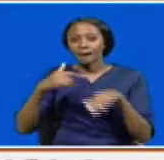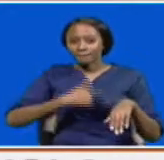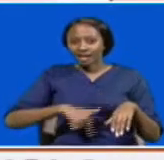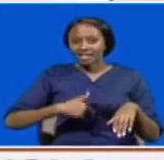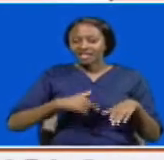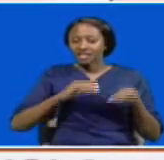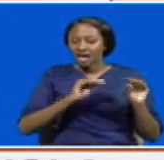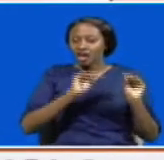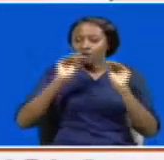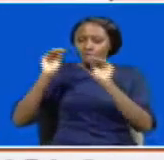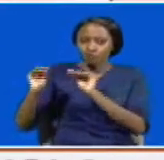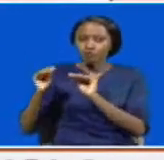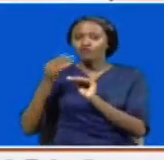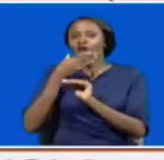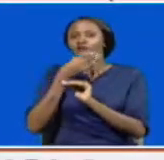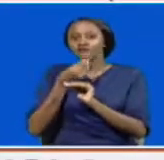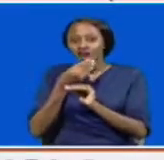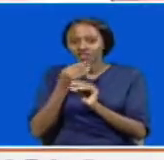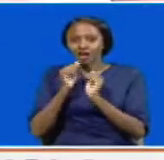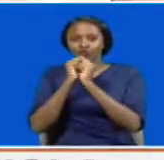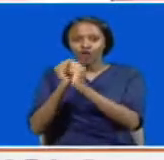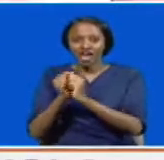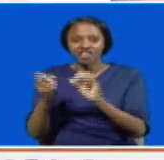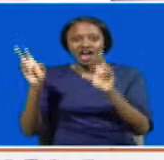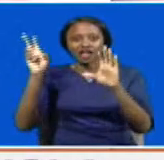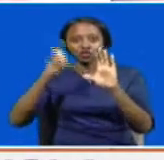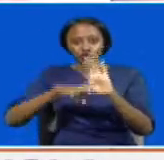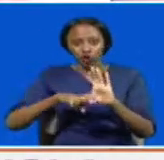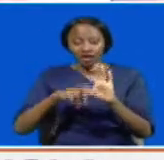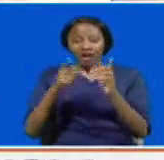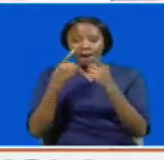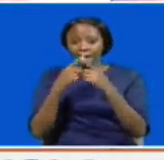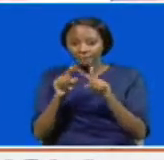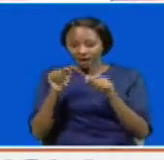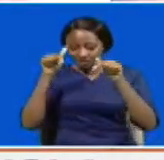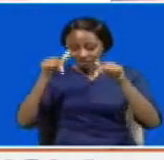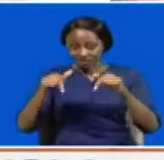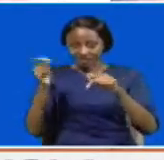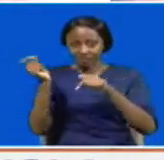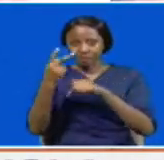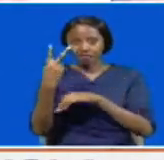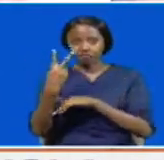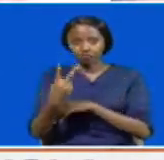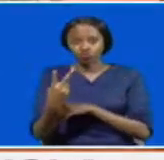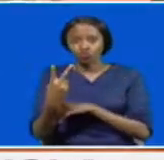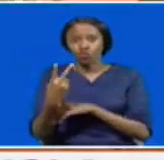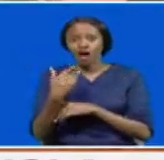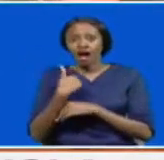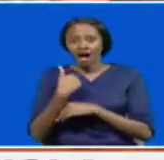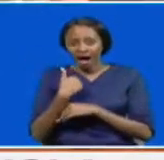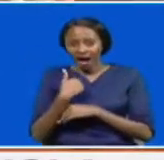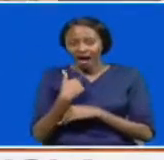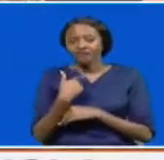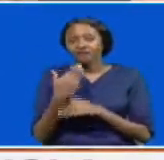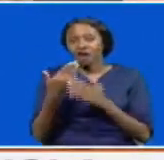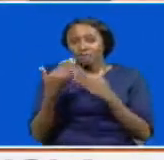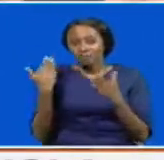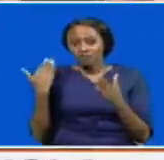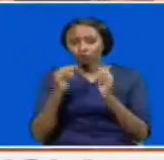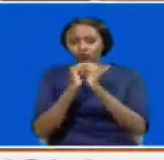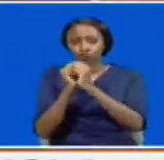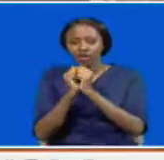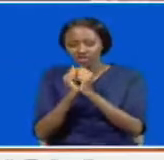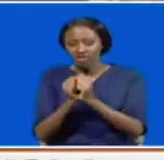punde babake Betty akajiunga nao. Mwezi Februari mwaka huu, mwanaye Betty kwa jina Jason aliachiwa babu yake